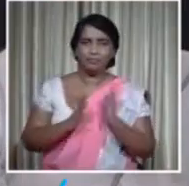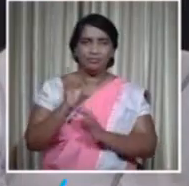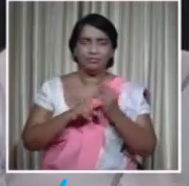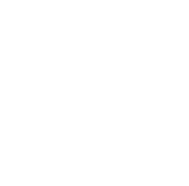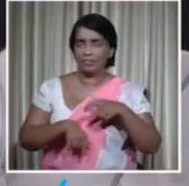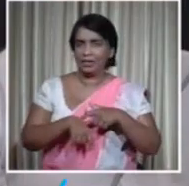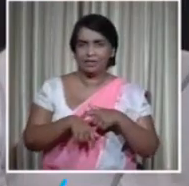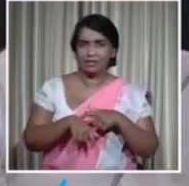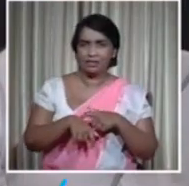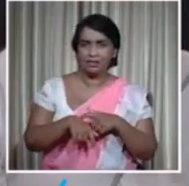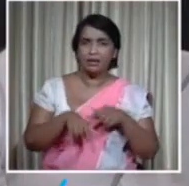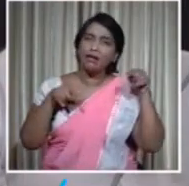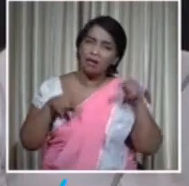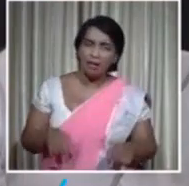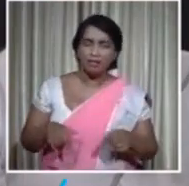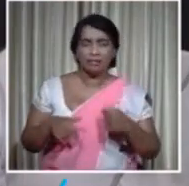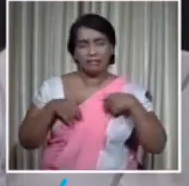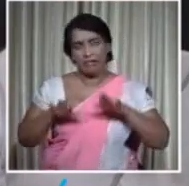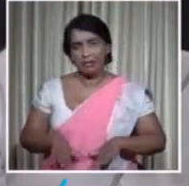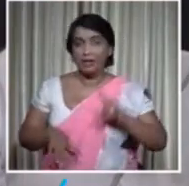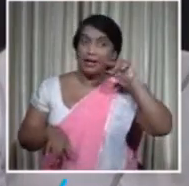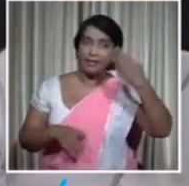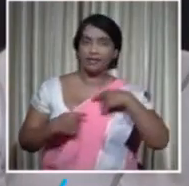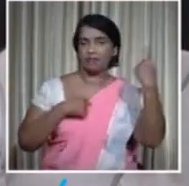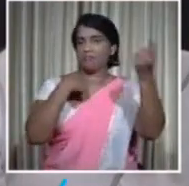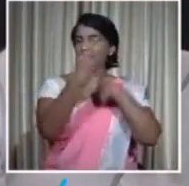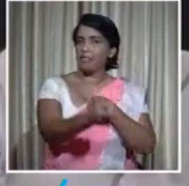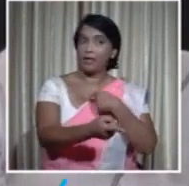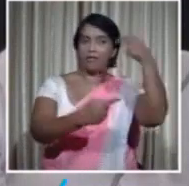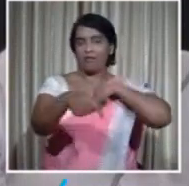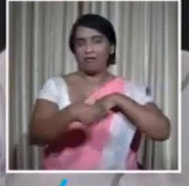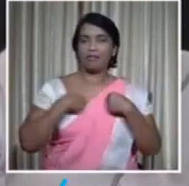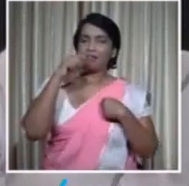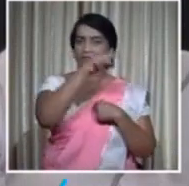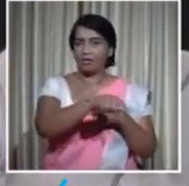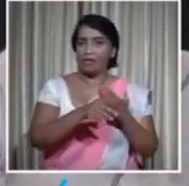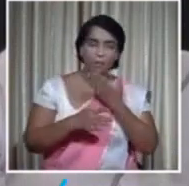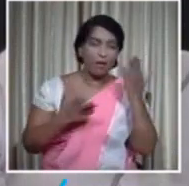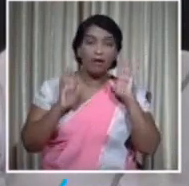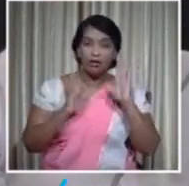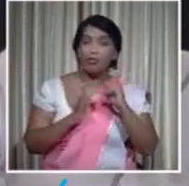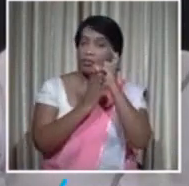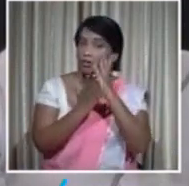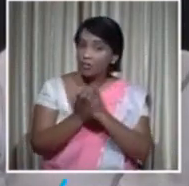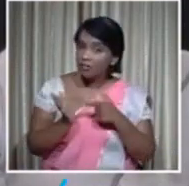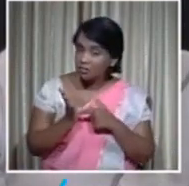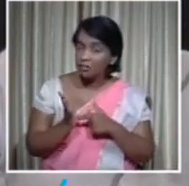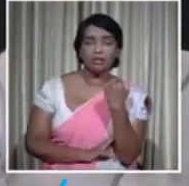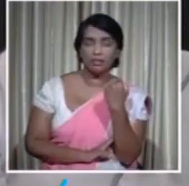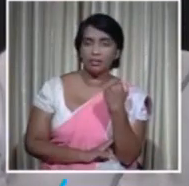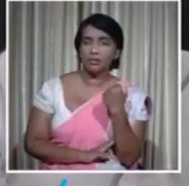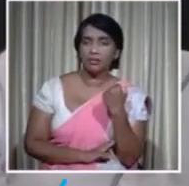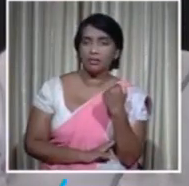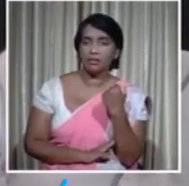මේ අවස්ථාවේදී අද අපි මෙතන ඉන්න පුළුවන්, හෙට උතන ඉන්න පුළුවන්, ඕගොල්ලෝ හෙට මෙතන ඉන්න පුළුවන්. නමුත් මේ විවස්ථා දායකයට යම් කිසි